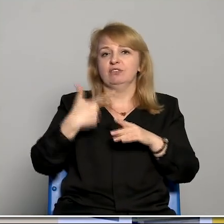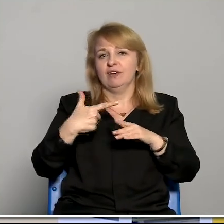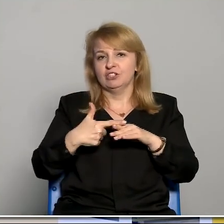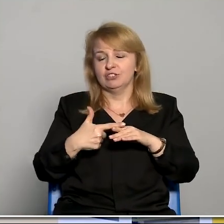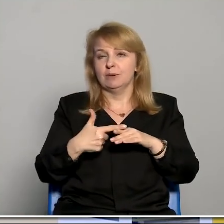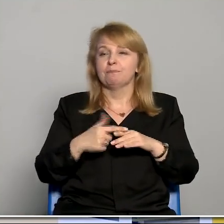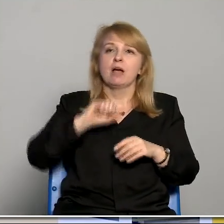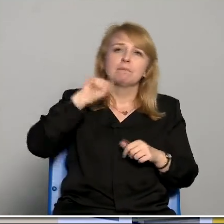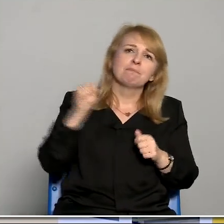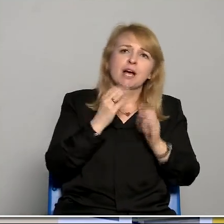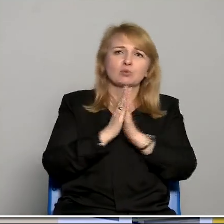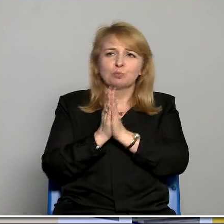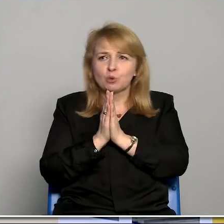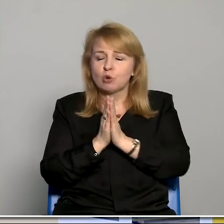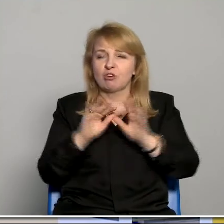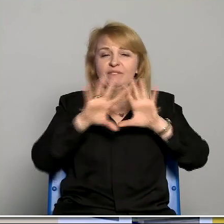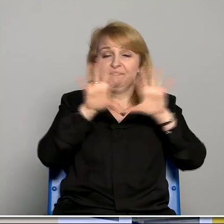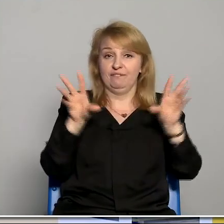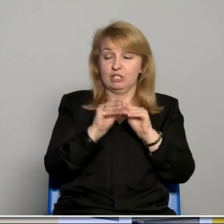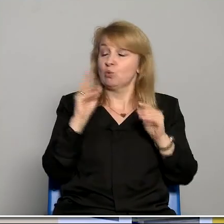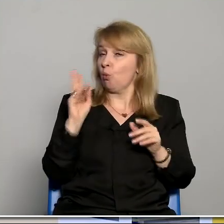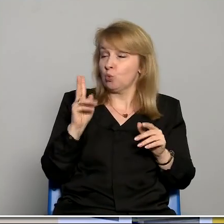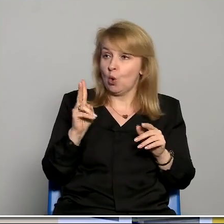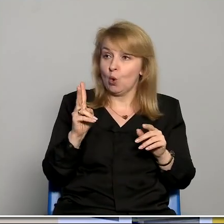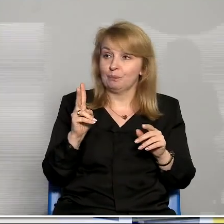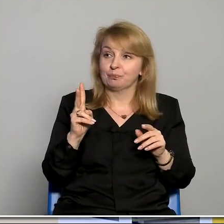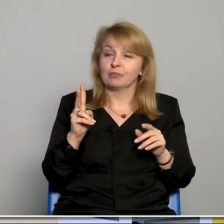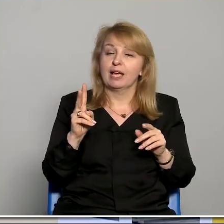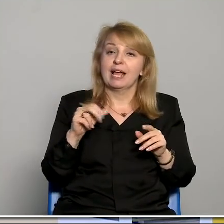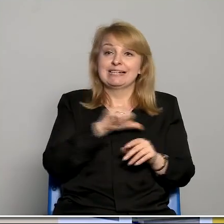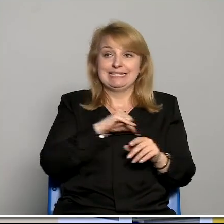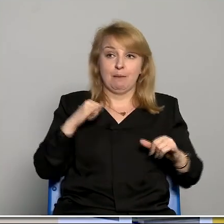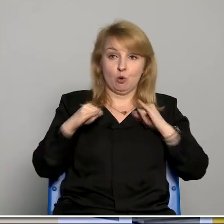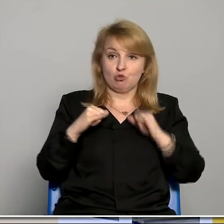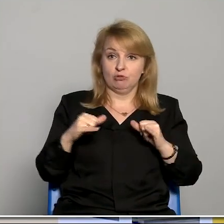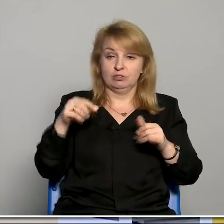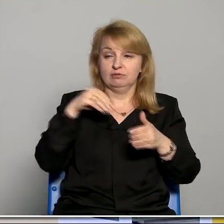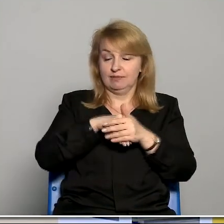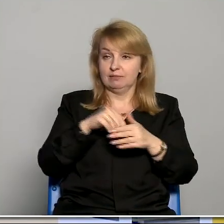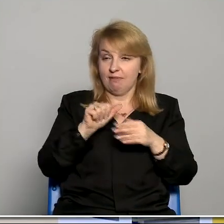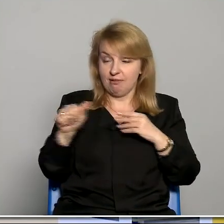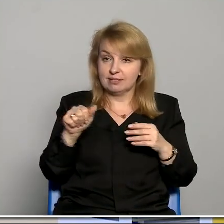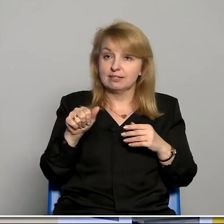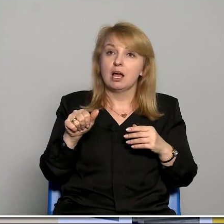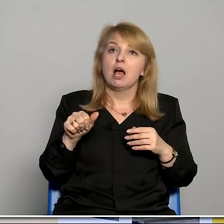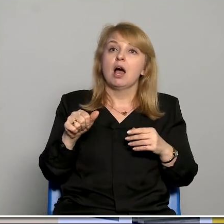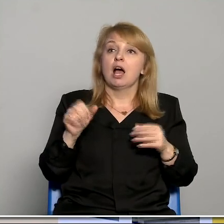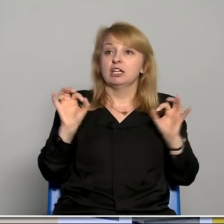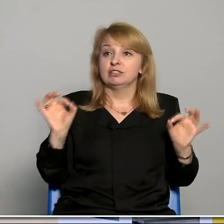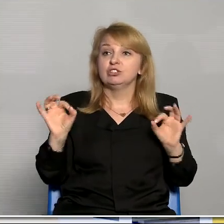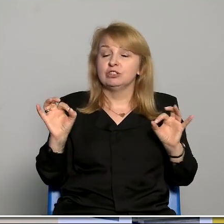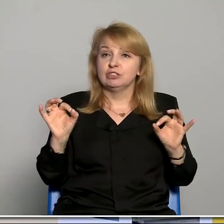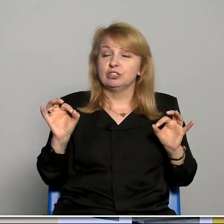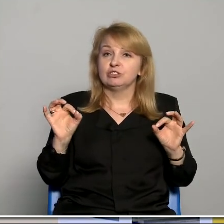Bardzo proszę, aby wszyscy ci, głównie samorządowcy, którzy biorą udział